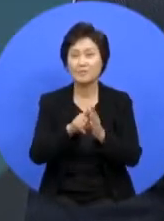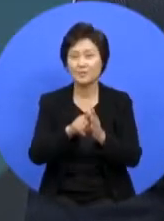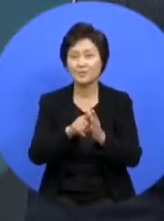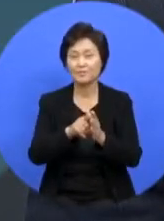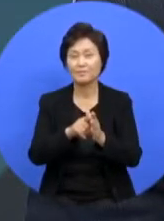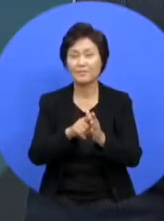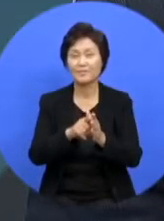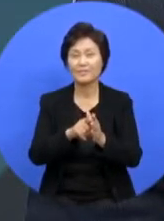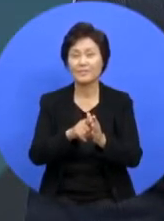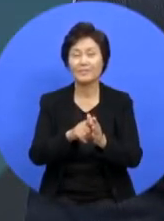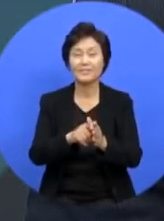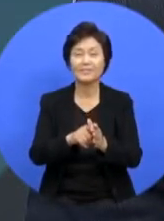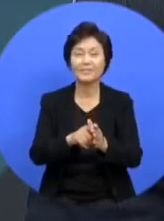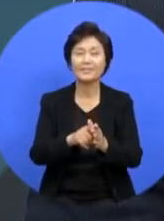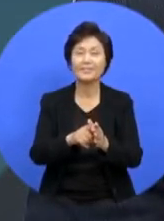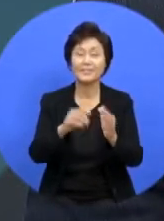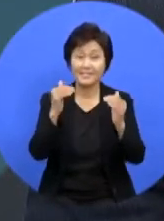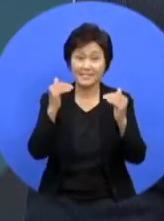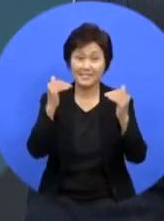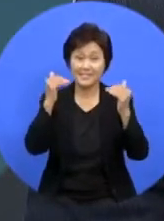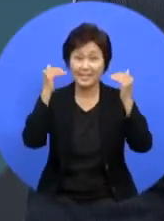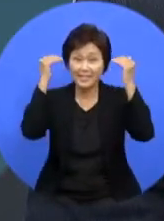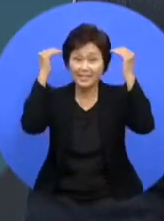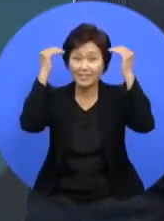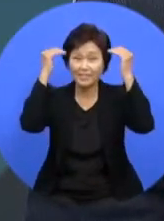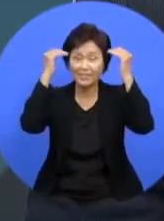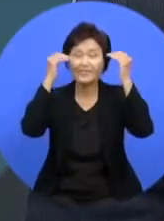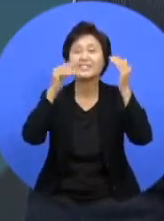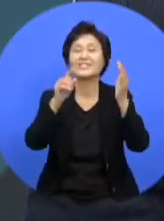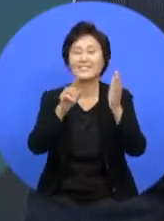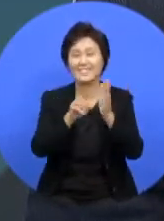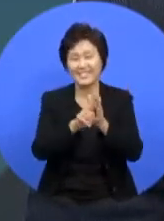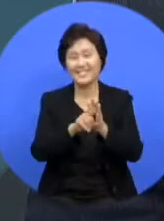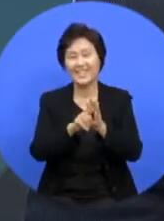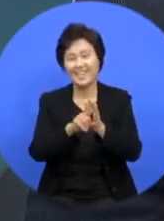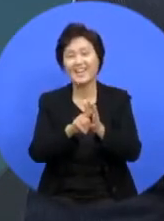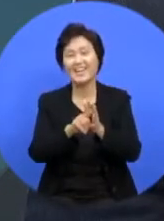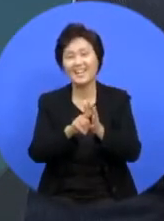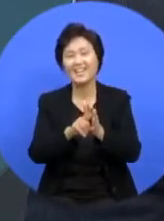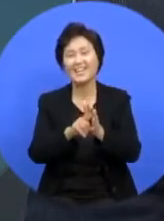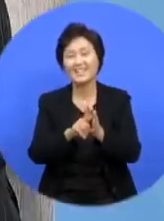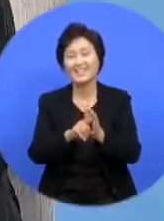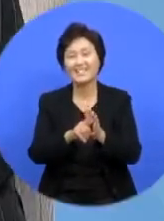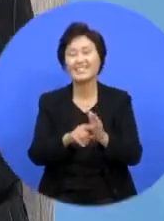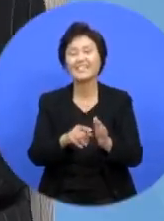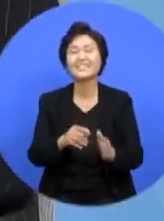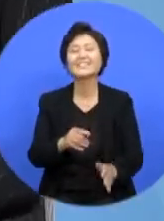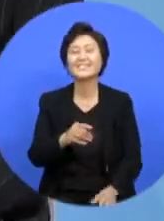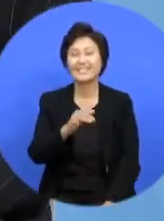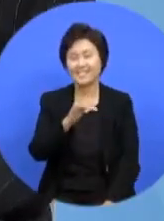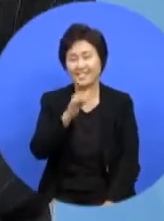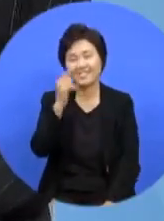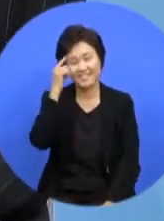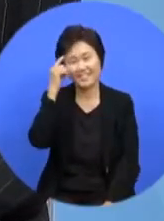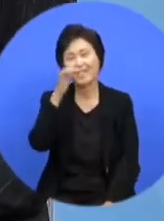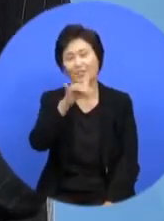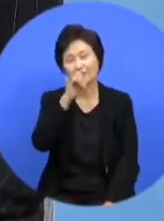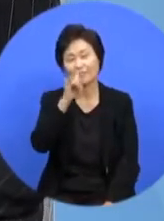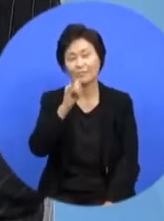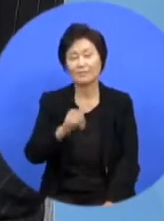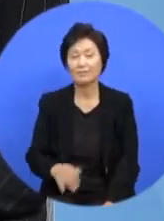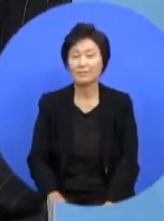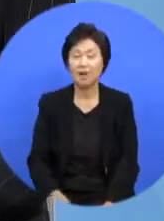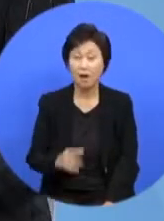있는 시간이지 않나 싶은 생각이 들어요. 야, 근데 사실은 이제 모태 신앙으로 태어나고 아버님이